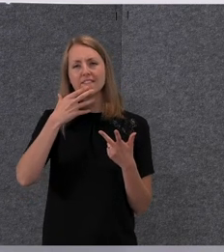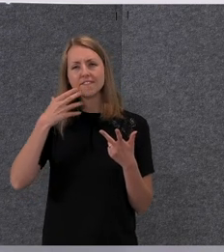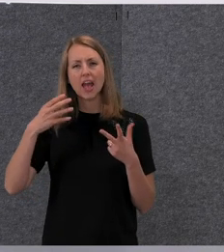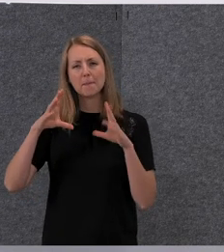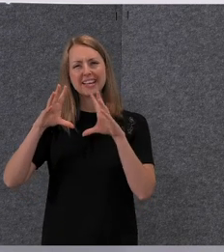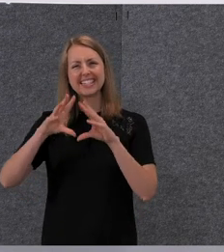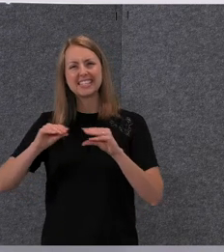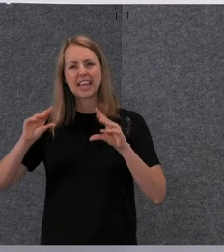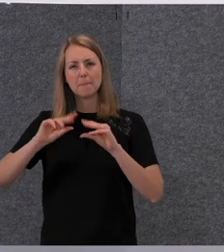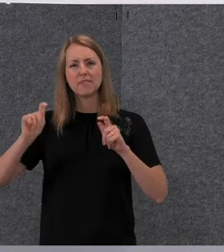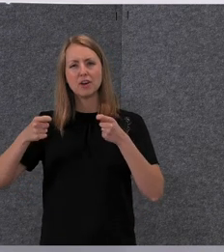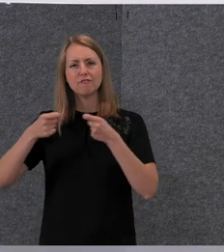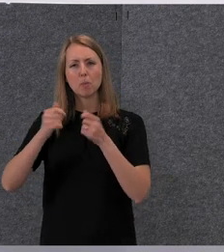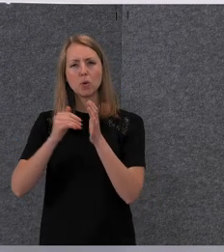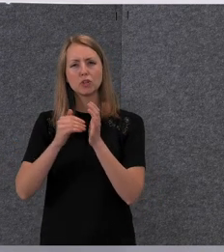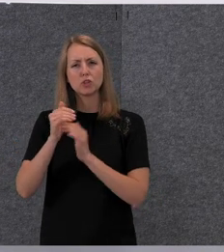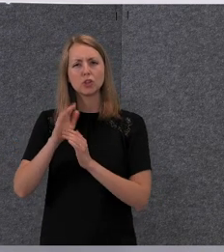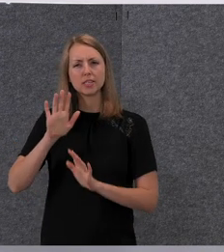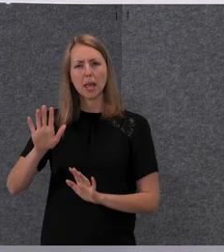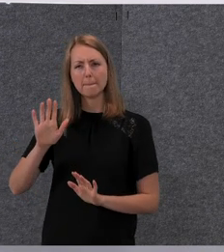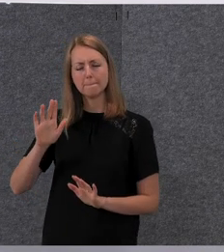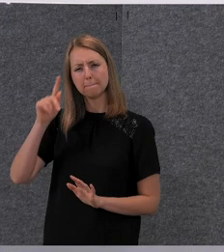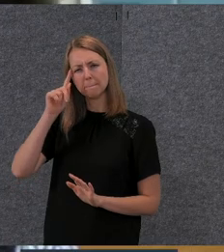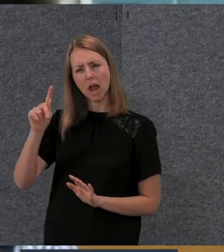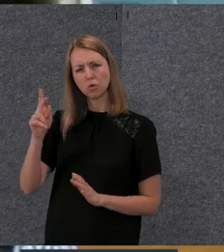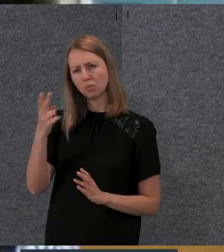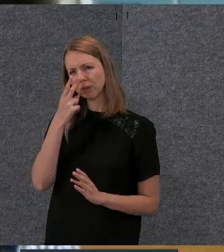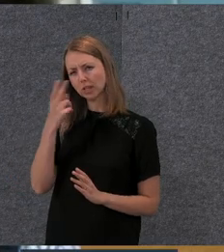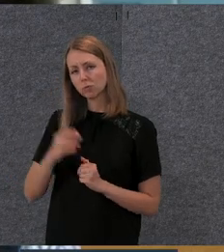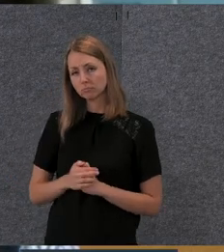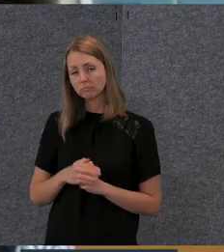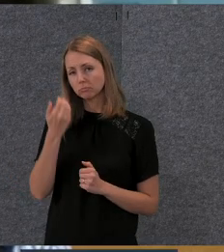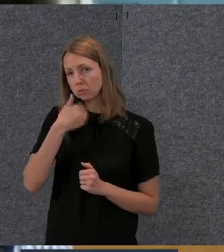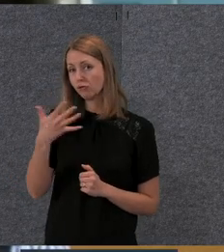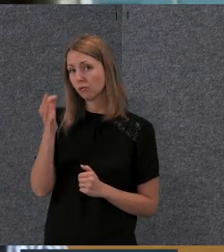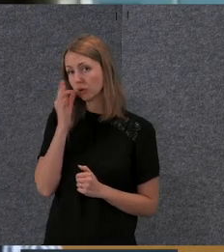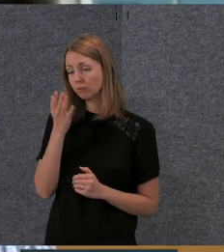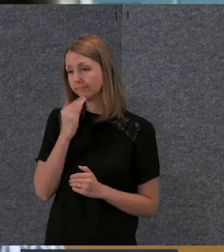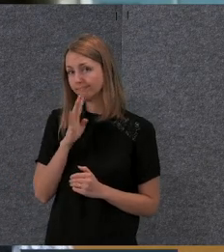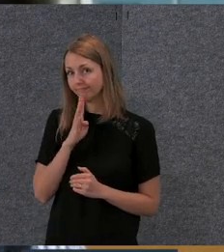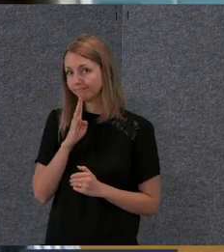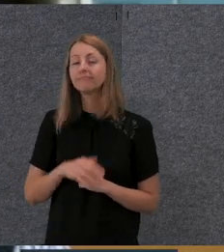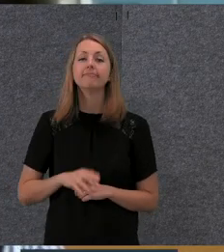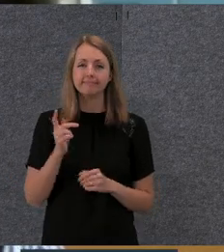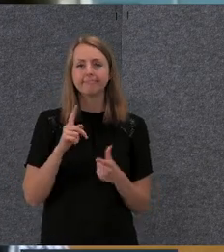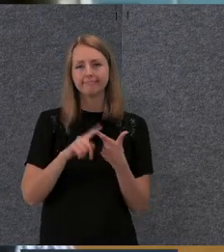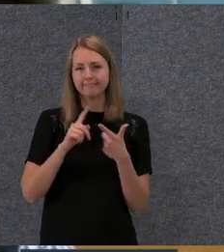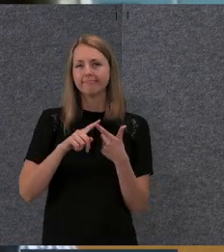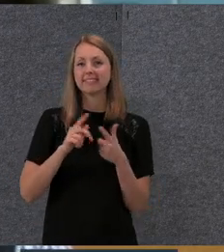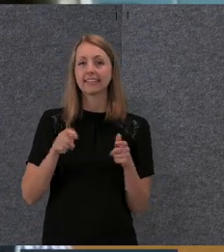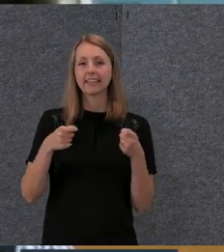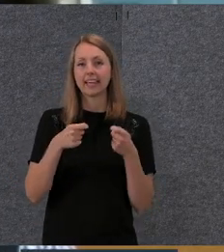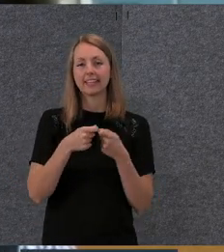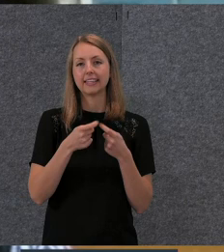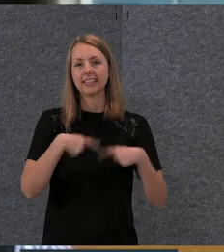Wärmedämmverbundsystem? Lieber Klaus, auch du hast 5 Minuten Zeit. Okay, erst die einfachste mit dem Kreisverband. Ich habe kein